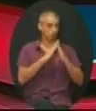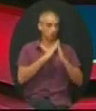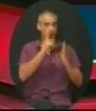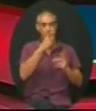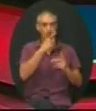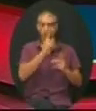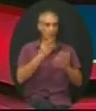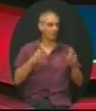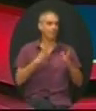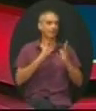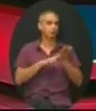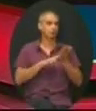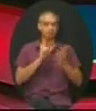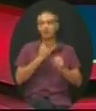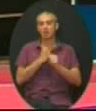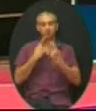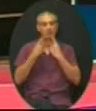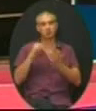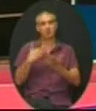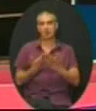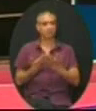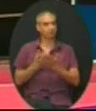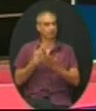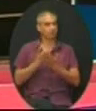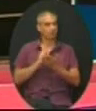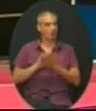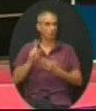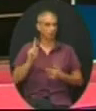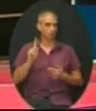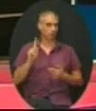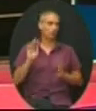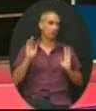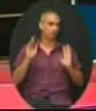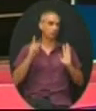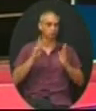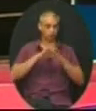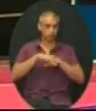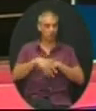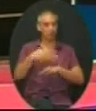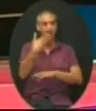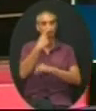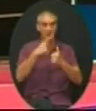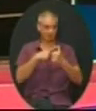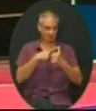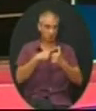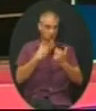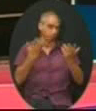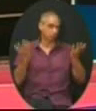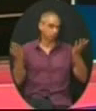בבטן הוא לא יאבד את הזכויות שלו. לכן צריך לעשות דיון על ההצעה. ההצעה היא לא פשוטה, יש לה השלכות מדיניות. מה שבטוח